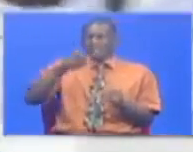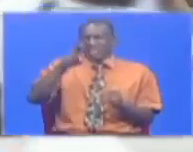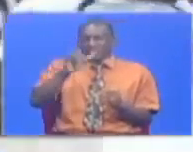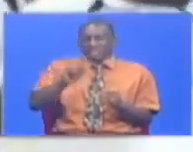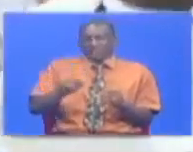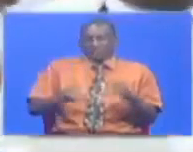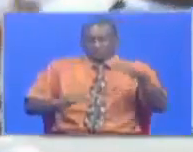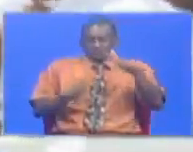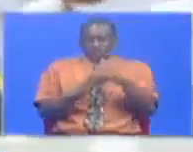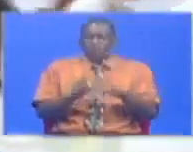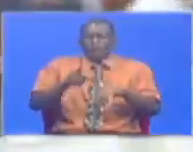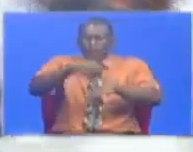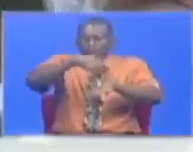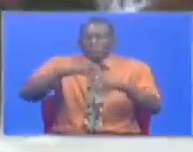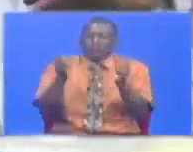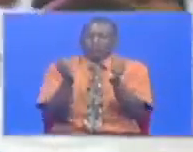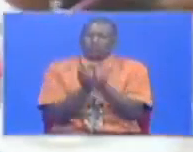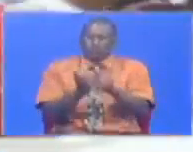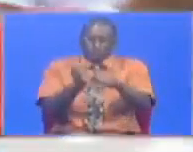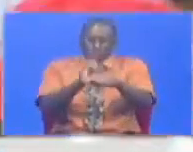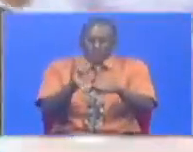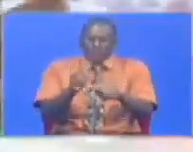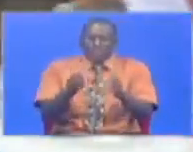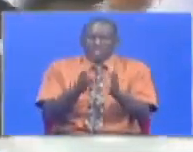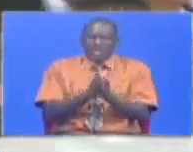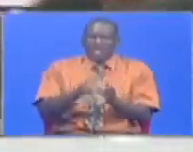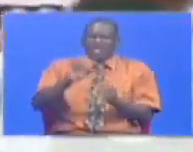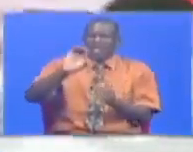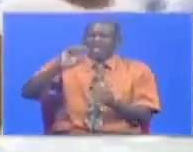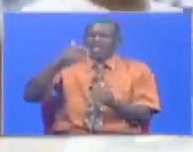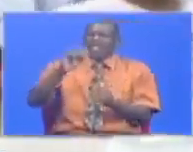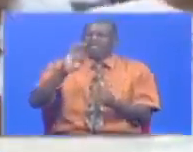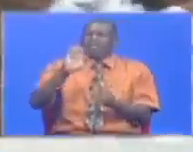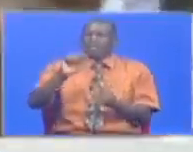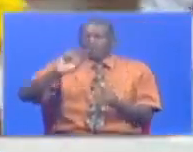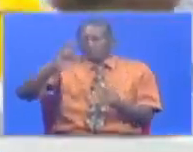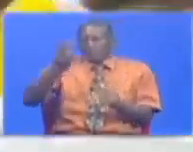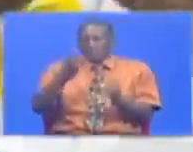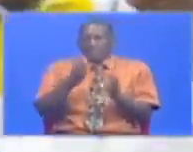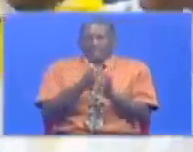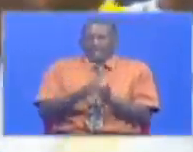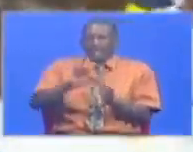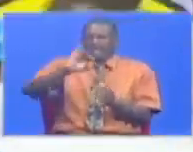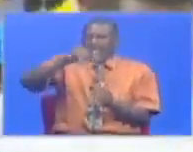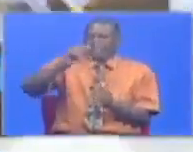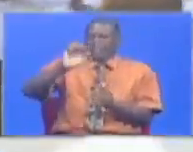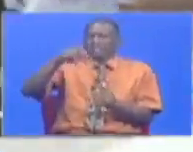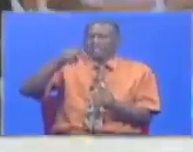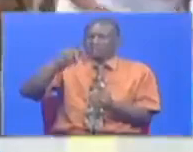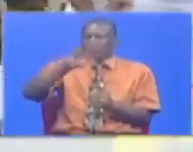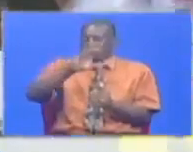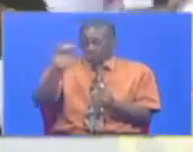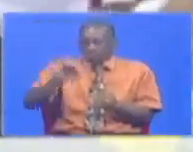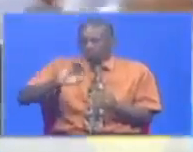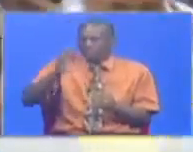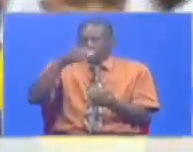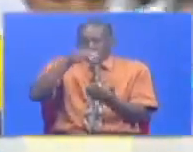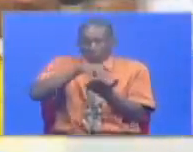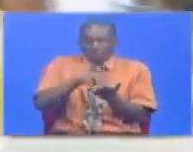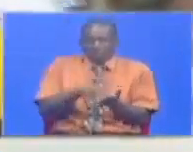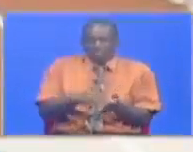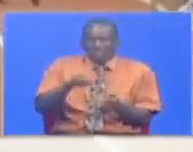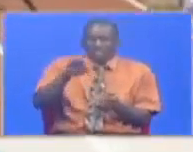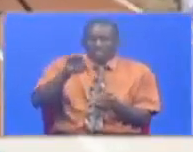dakika 12 na sekunde 3. Emily Chebet alimaliza wa pili huku Pacifica Jepto akiambulia nafasi ya tatu. Evelyn